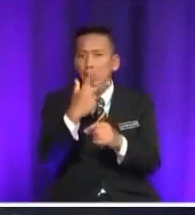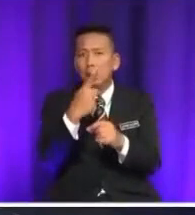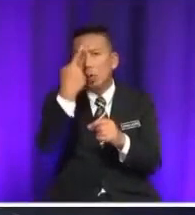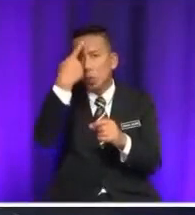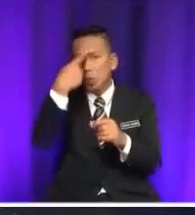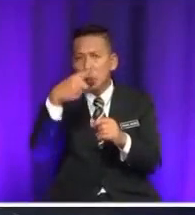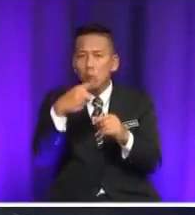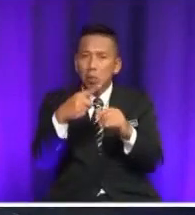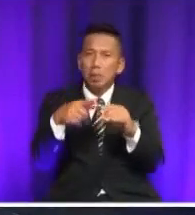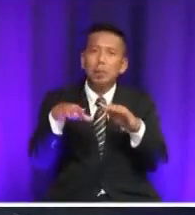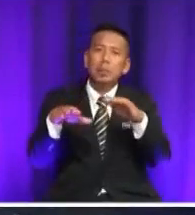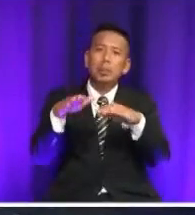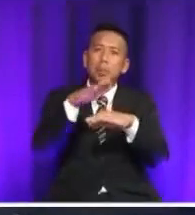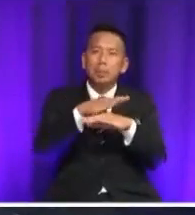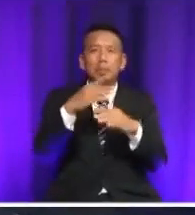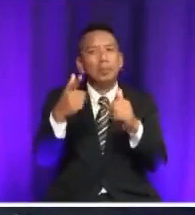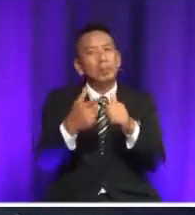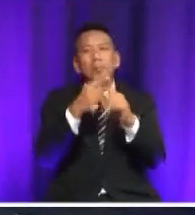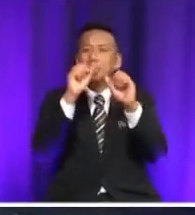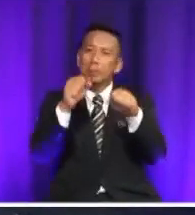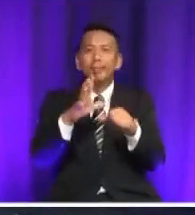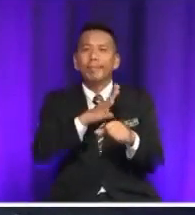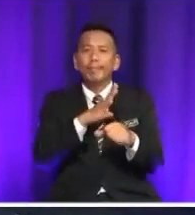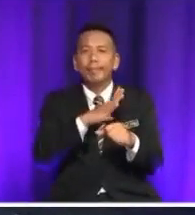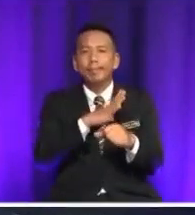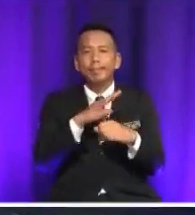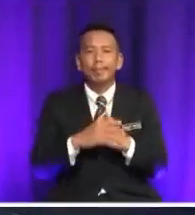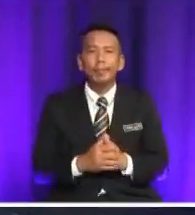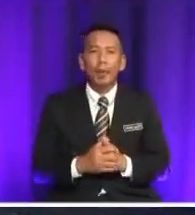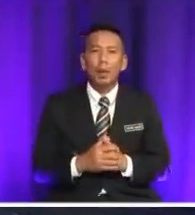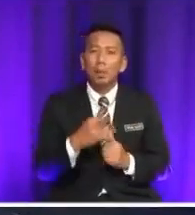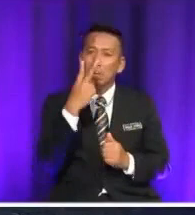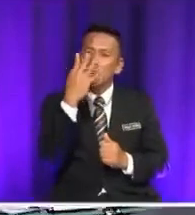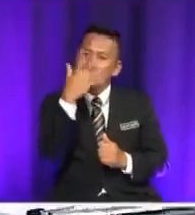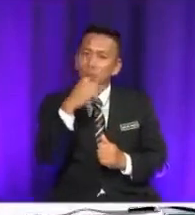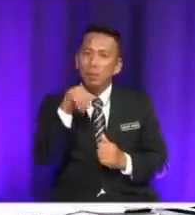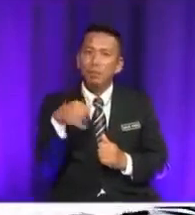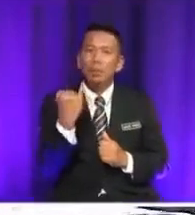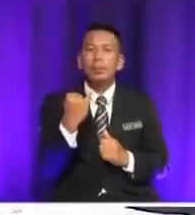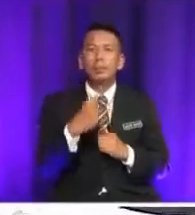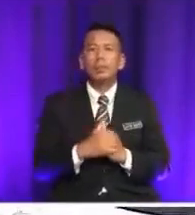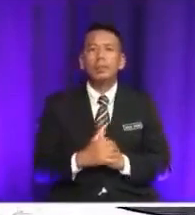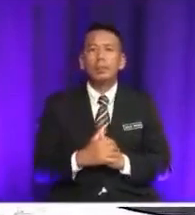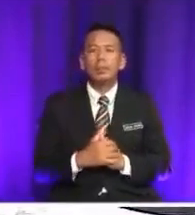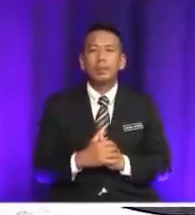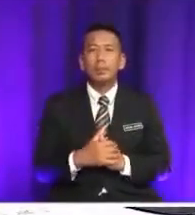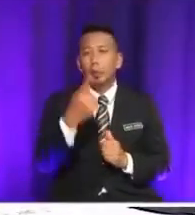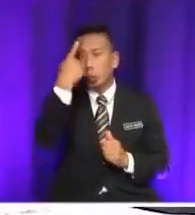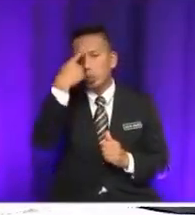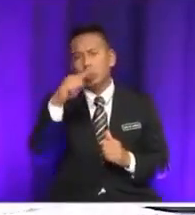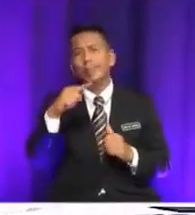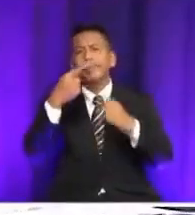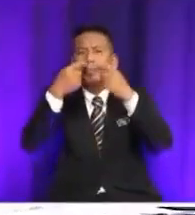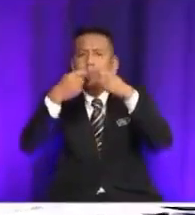untuk saja boleh boleh ya okelah betul nanti Bun oke ya untuk full